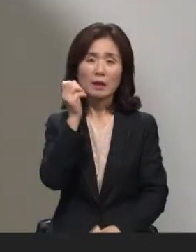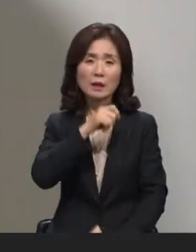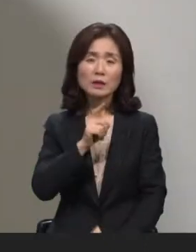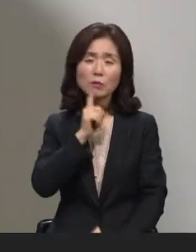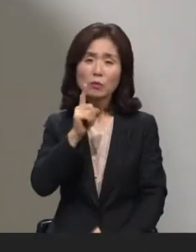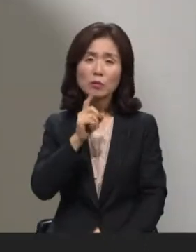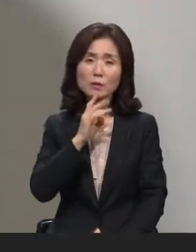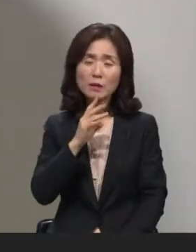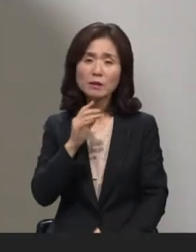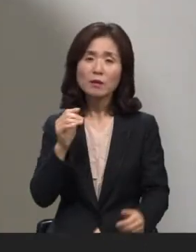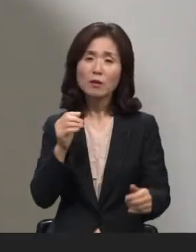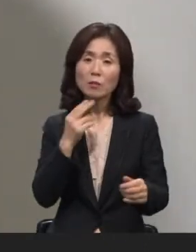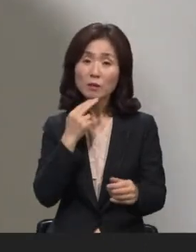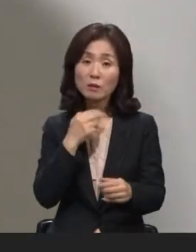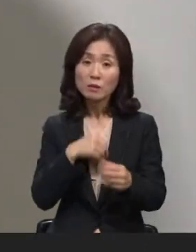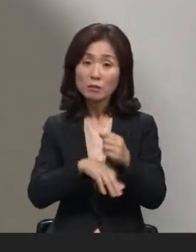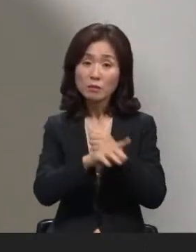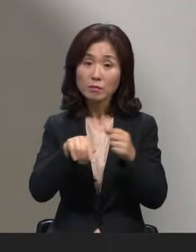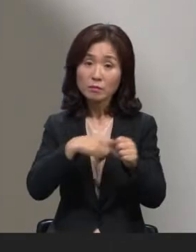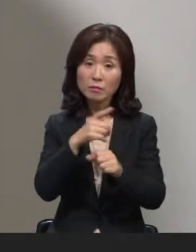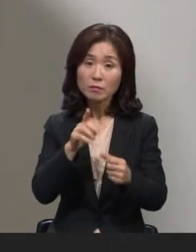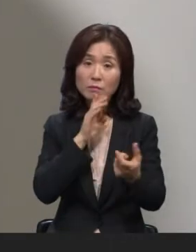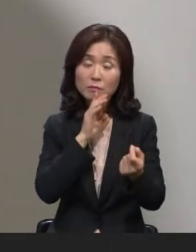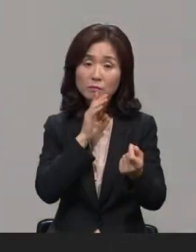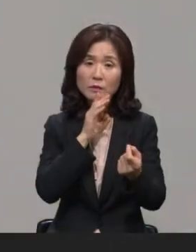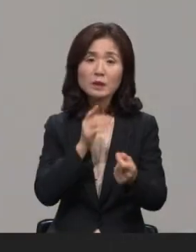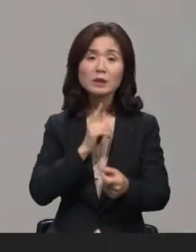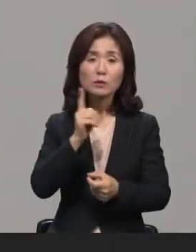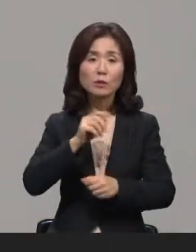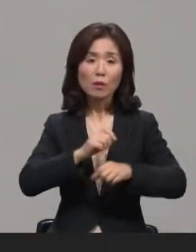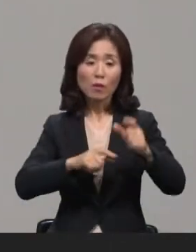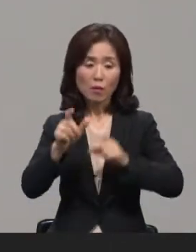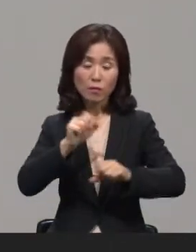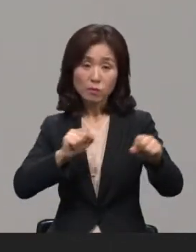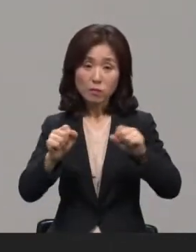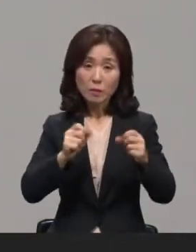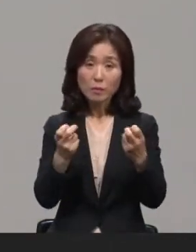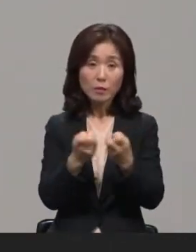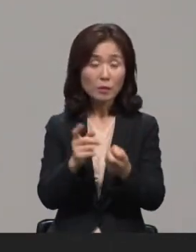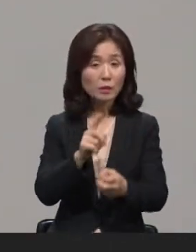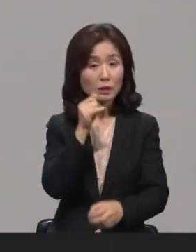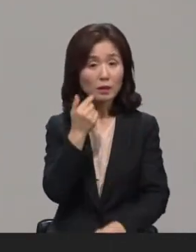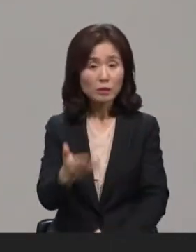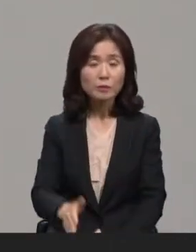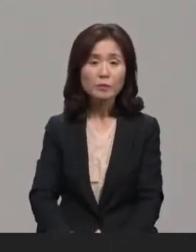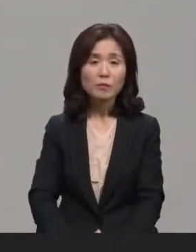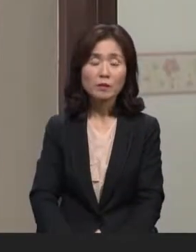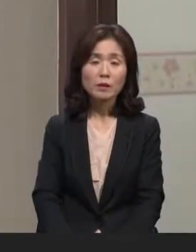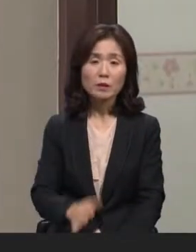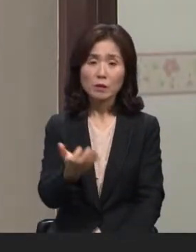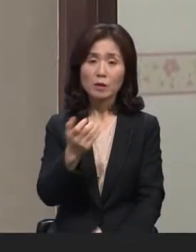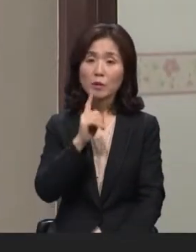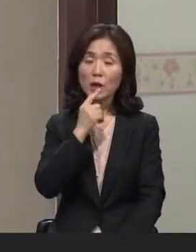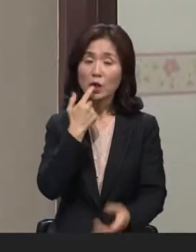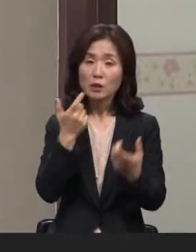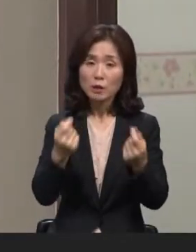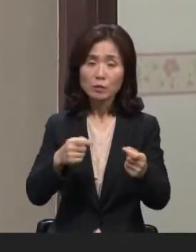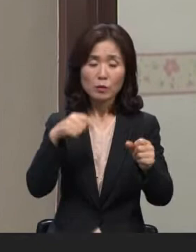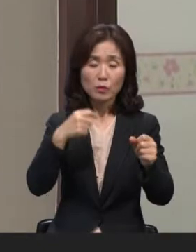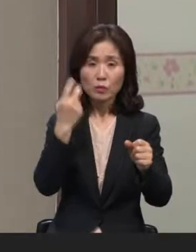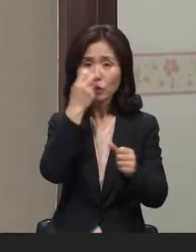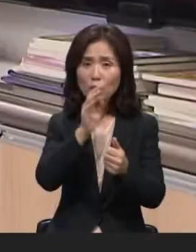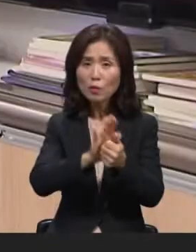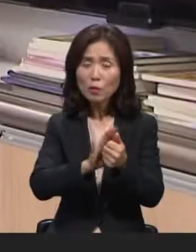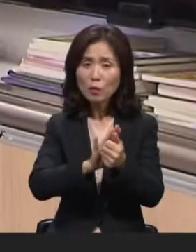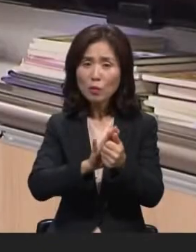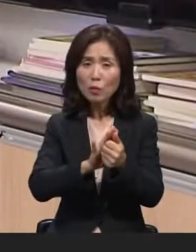됐다는 얘기인데 이런 상황에서 신고를 좀 더 활성화할 수 있는 방법은 없을까요? 네. 우선 방금 말씀드린 교육과 돌봄의